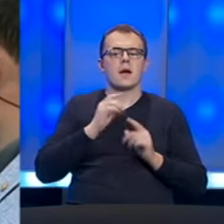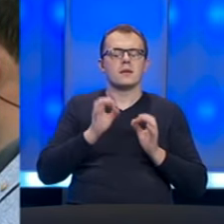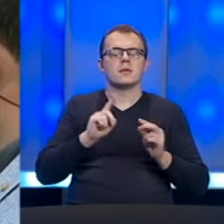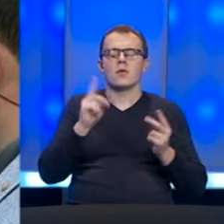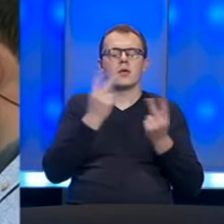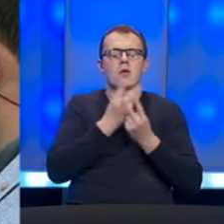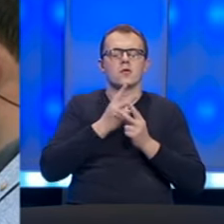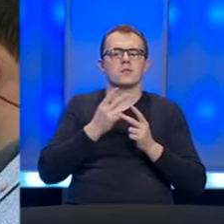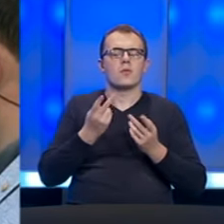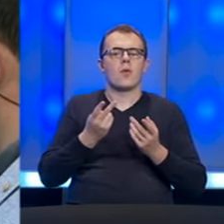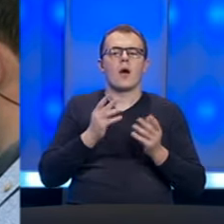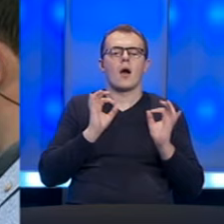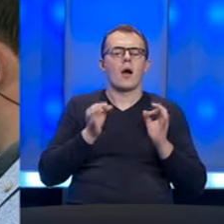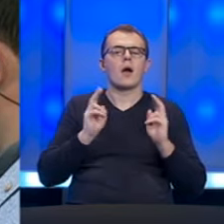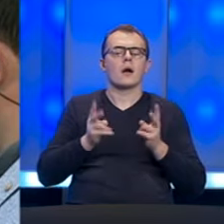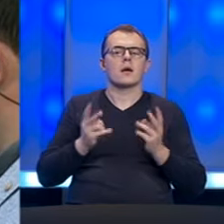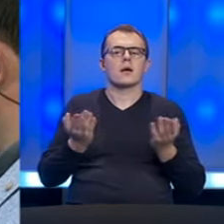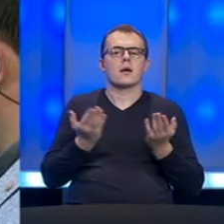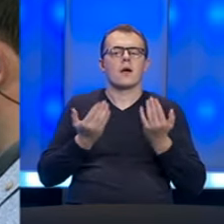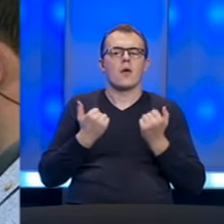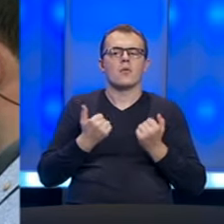osnovu kakvih kriterijuma, na osnovu čega,